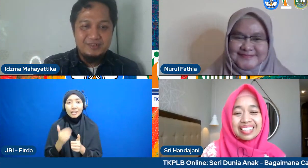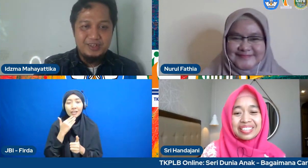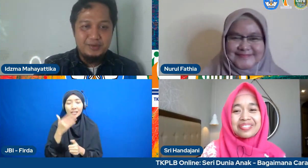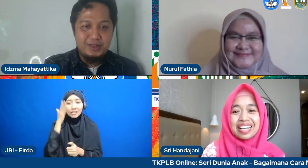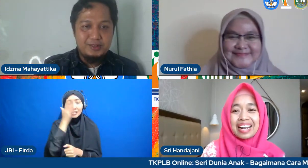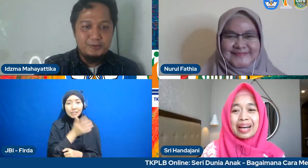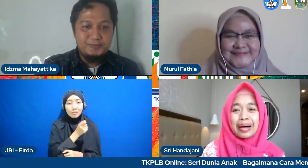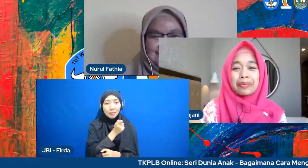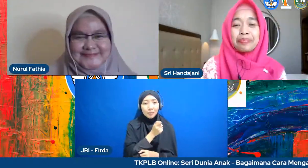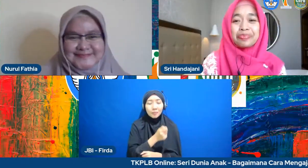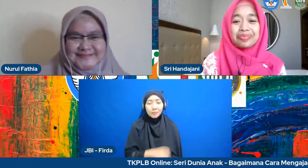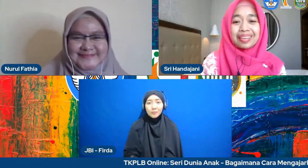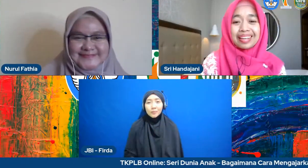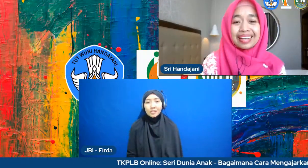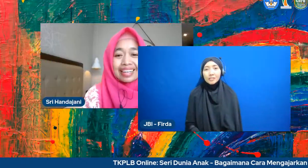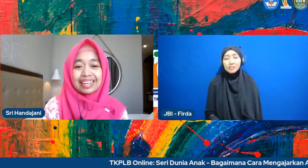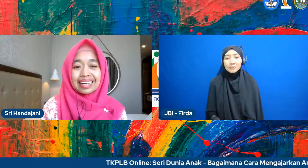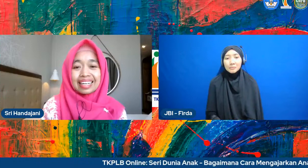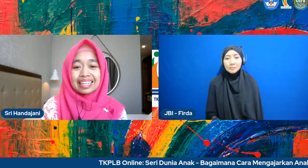Assalamualaikum. Waalaikumsalam.